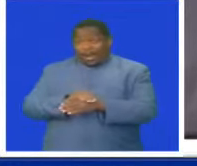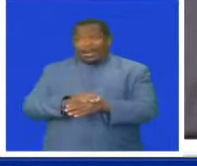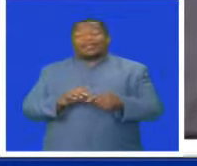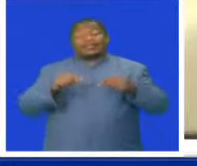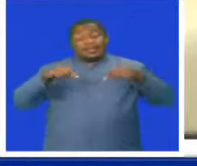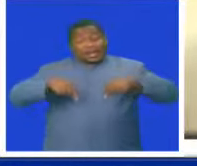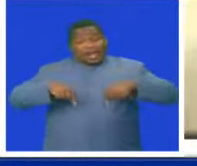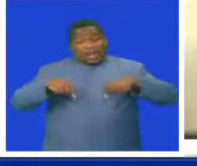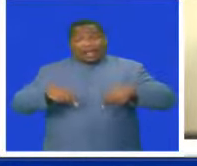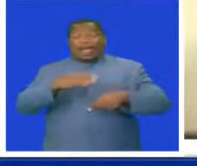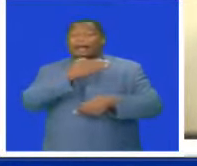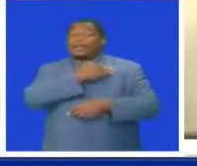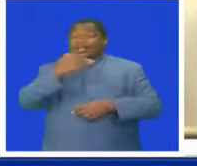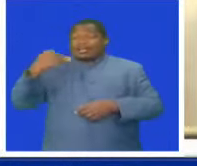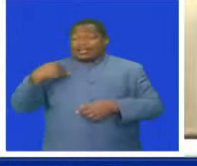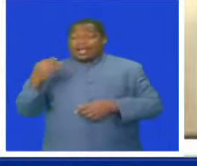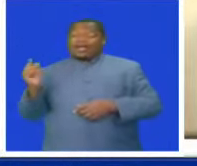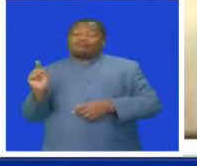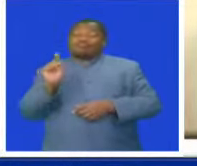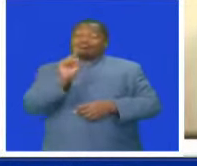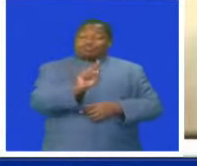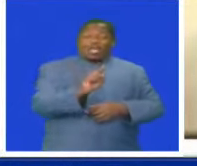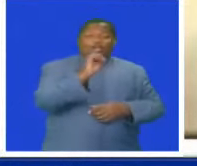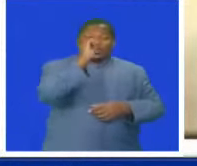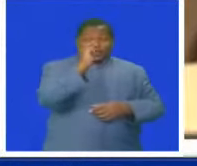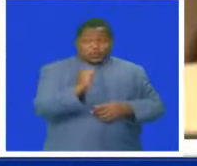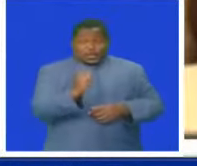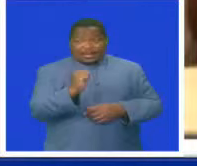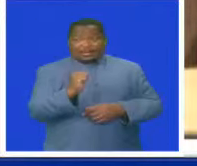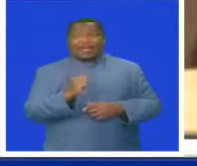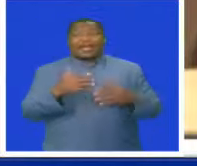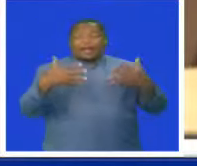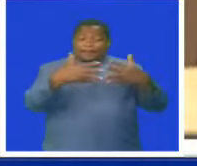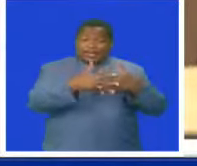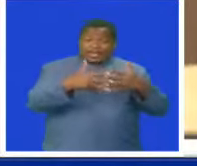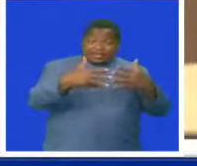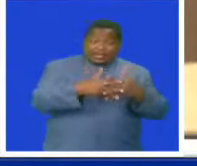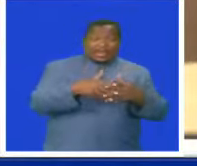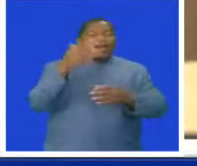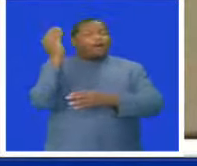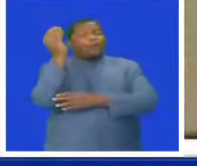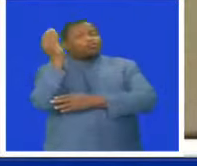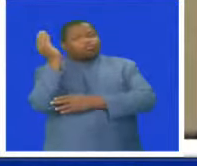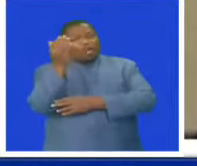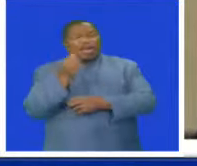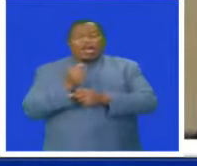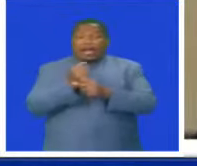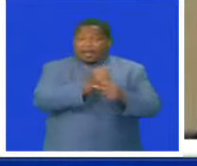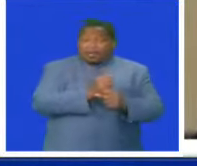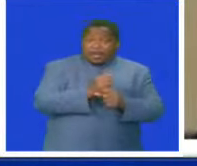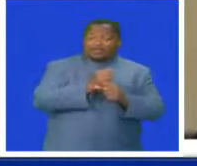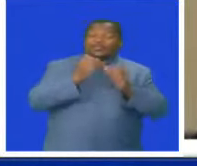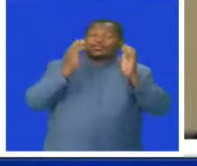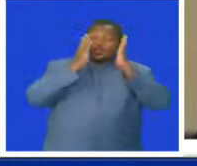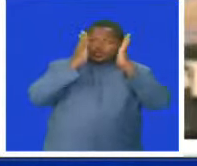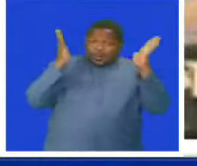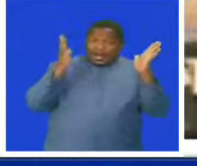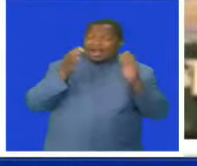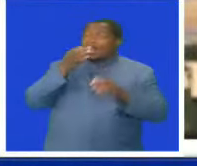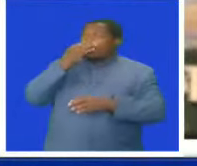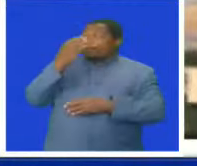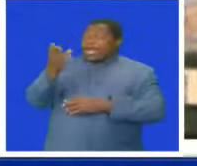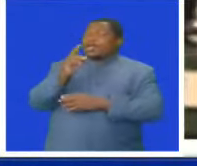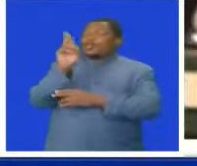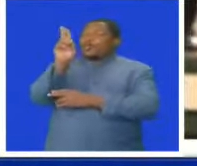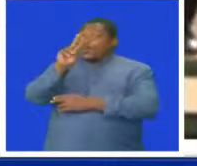buve. Induna ithi live selivele litivuselele tivumelwano temhlaba tetindzaba tekuba